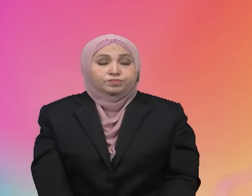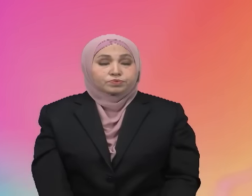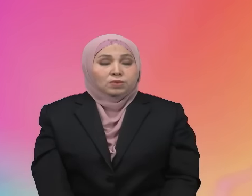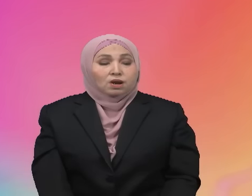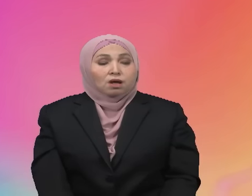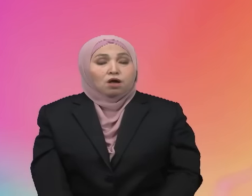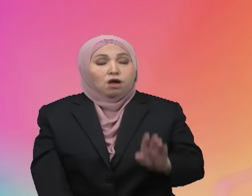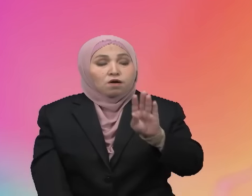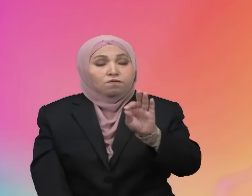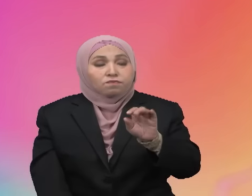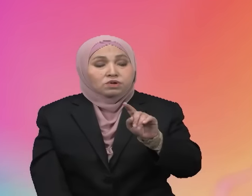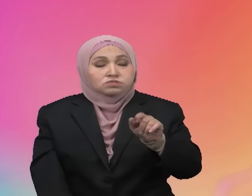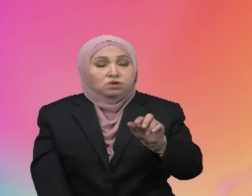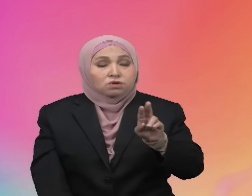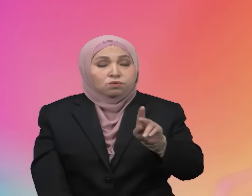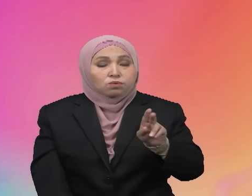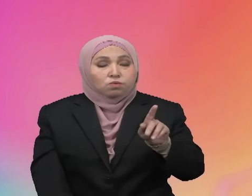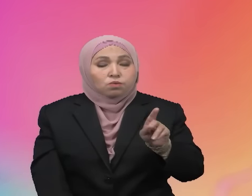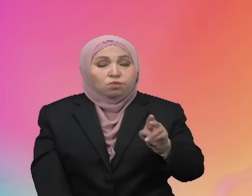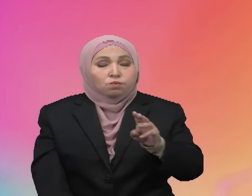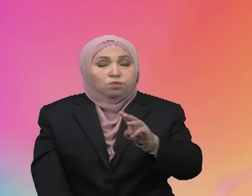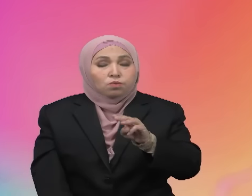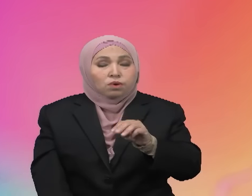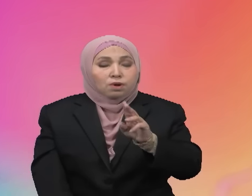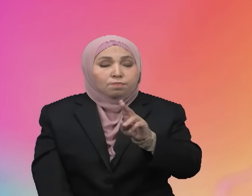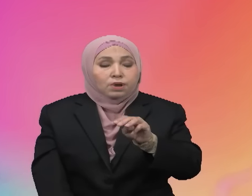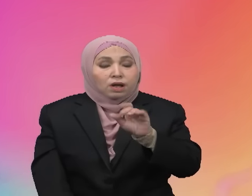فَعَلُوهُ فَذَرْهُمْ وَمَا